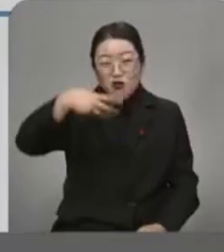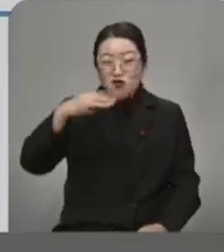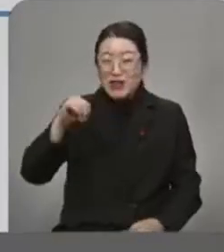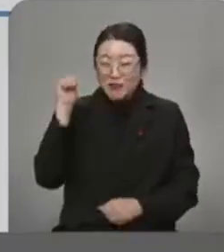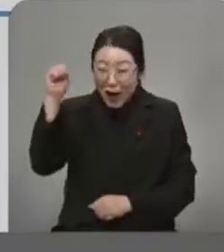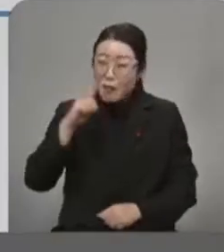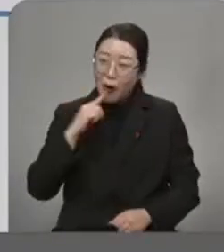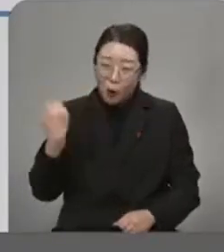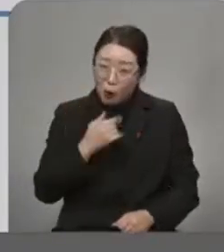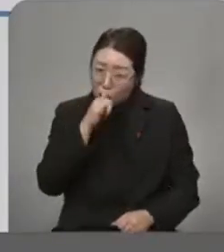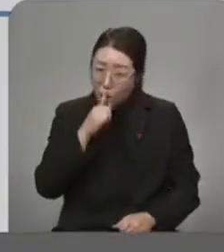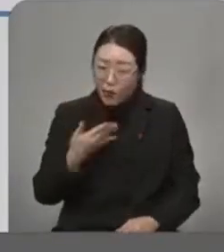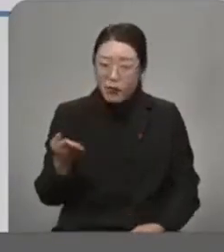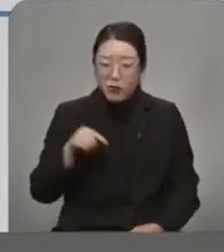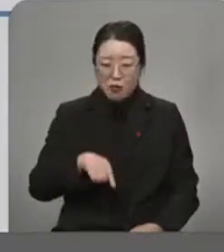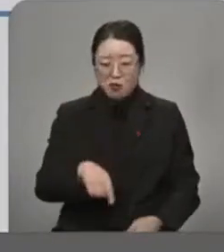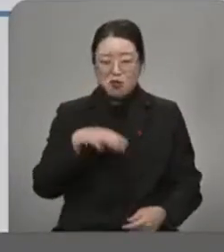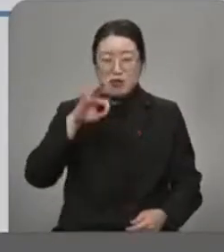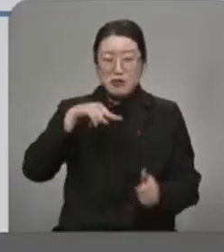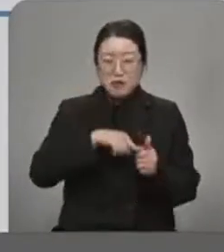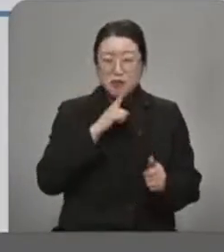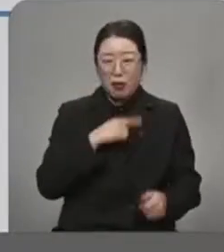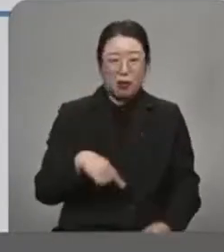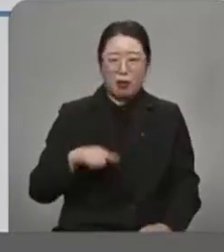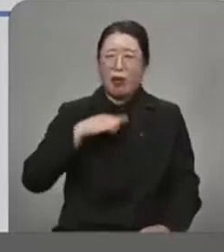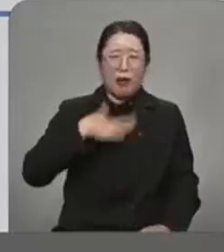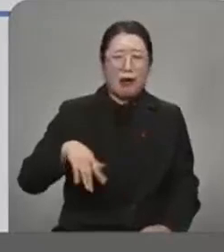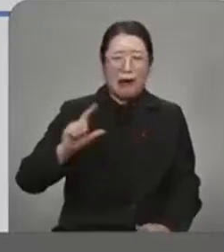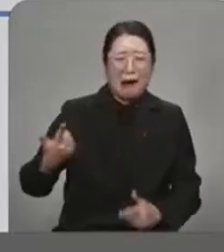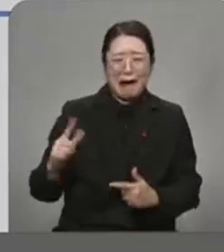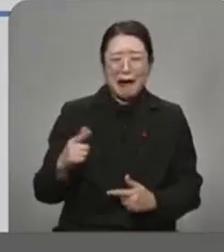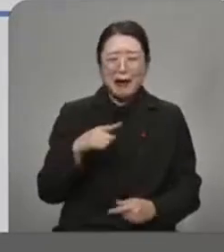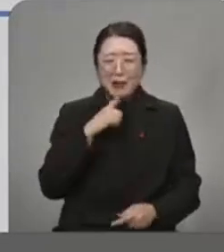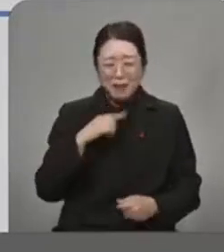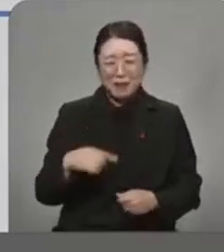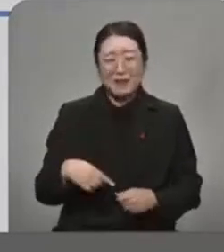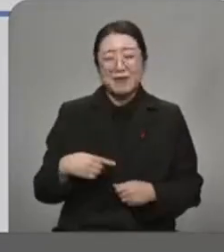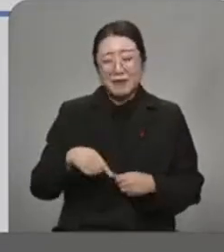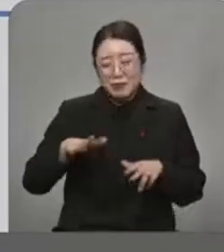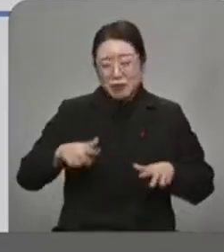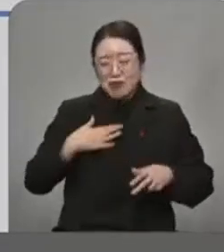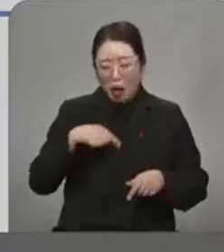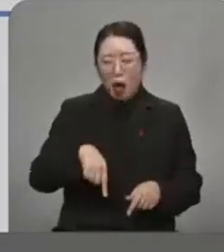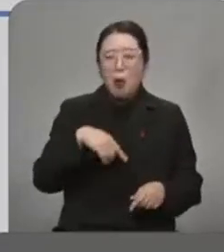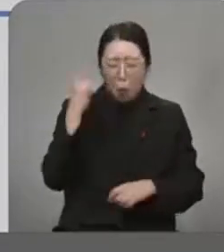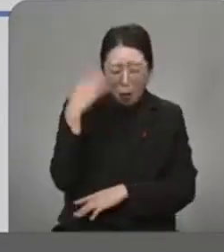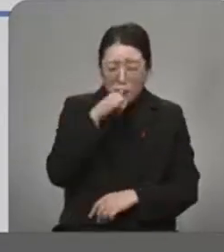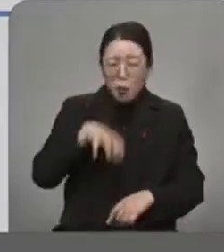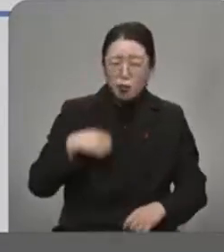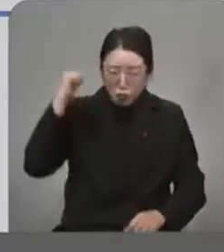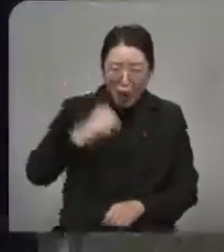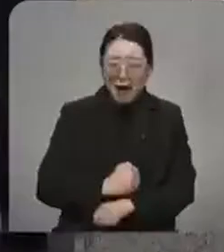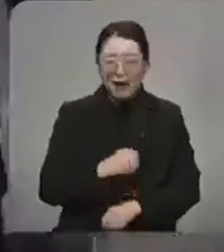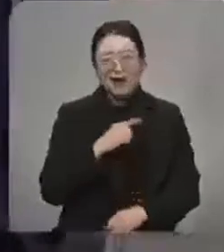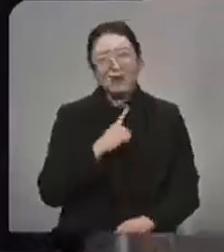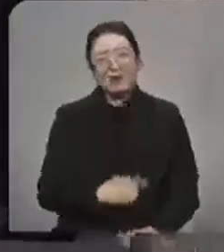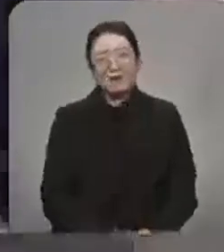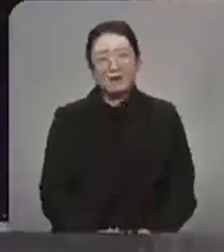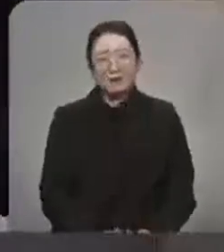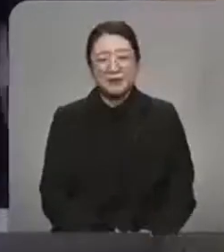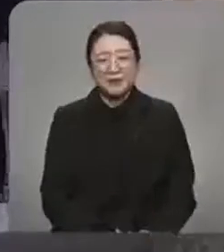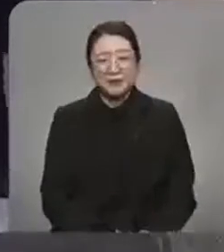보도됐지만 이철규 의원측은 근거 없는 이야기하면서 현재 지역구 출마 의지를 확인했습니다